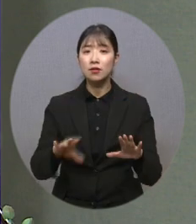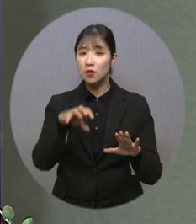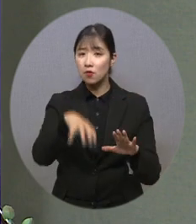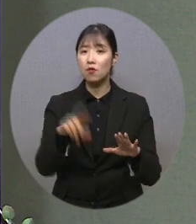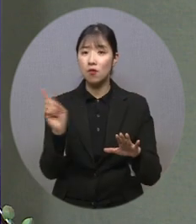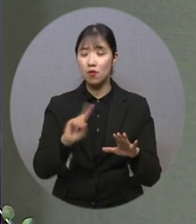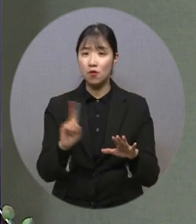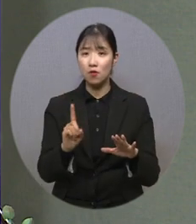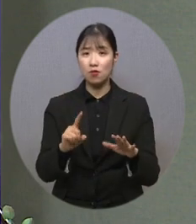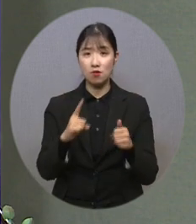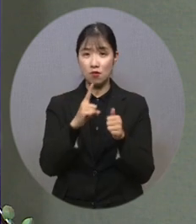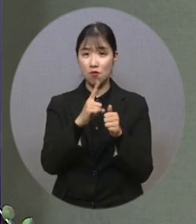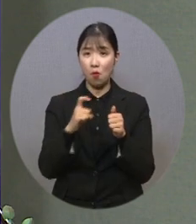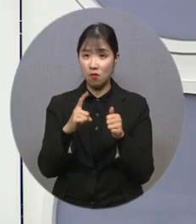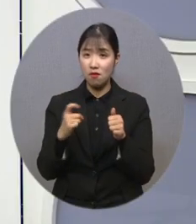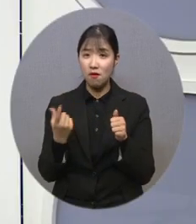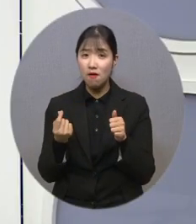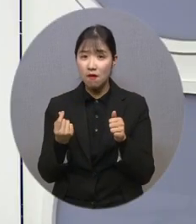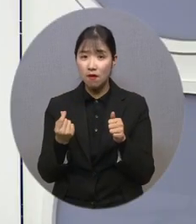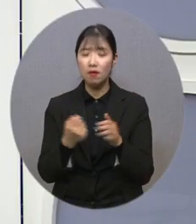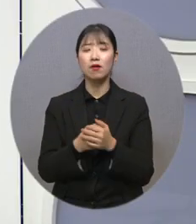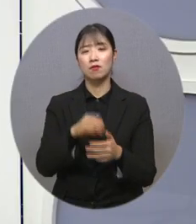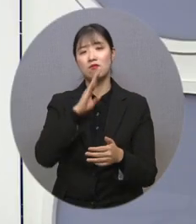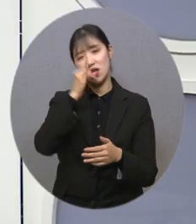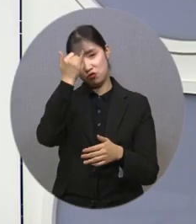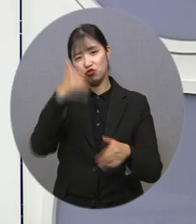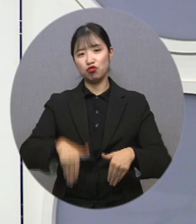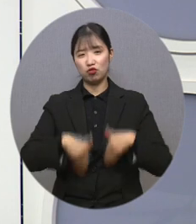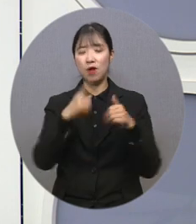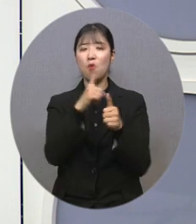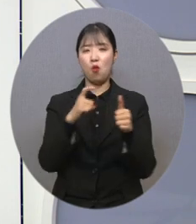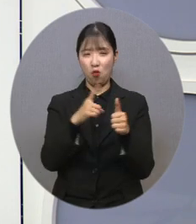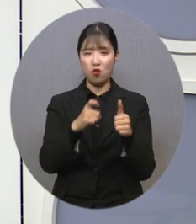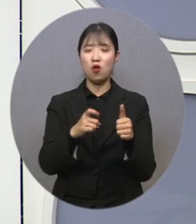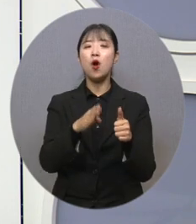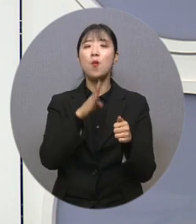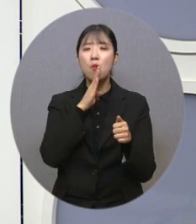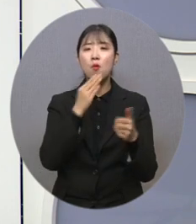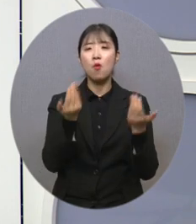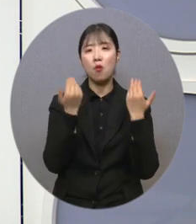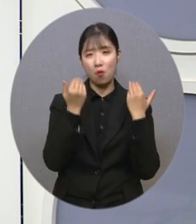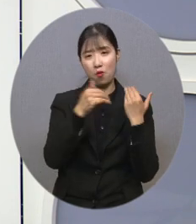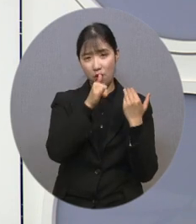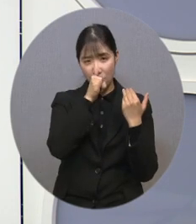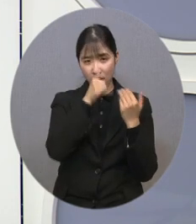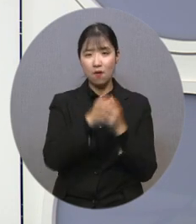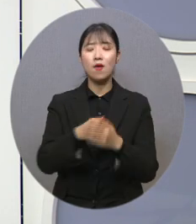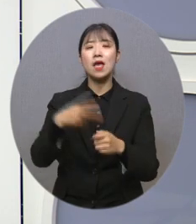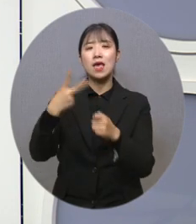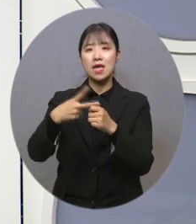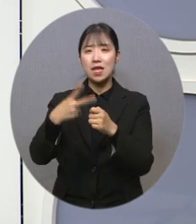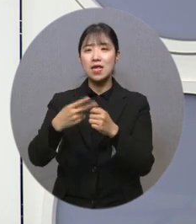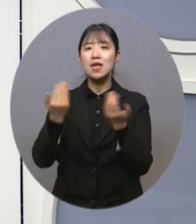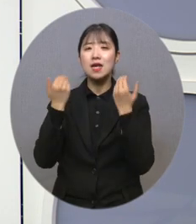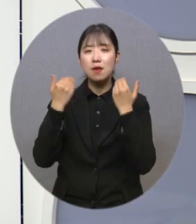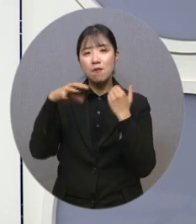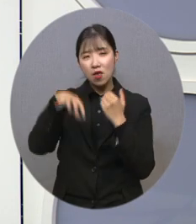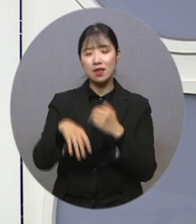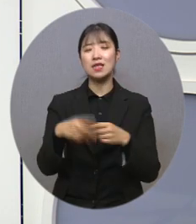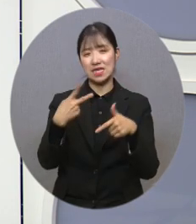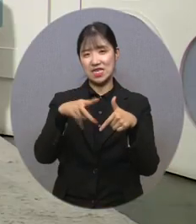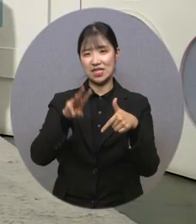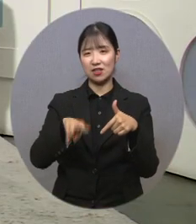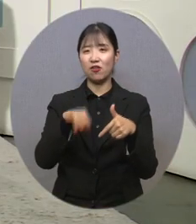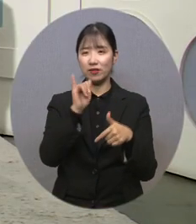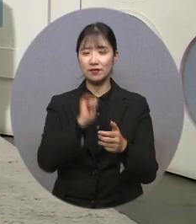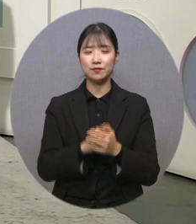데가 홍성이죠? 네. 충청남도 홍성에 네. 본교가 있고요. 네. 제2캠퍼스가 인천에 있습니다. 아,